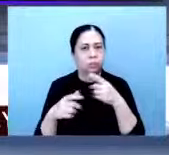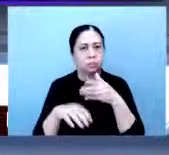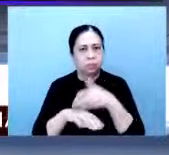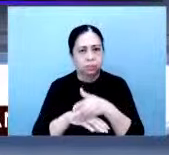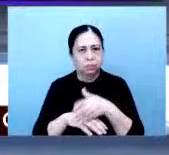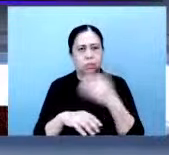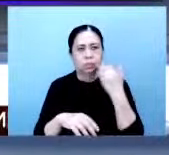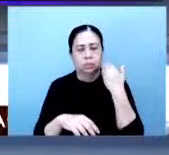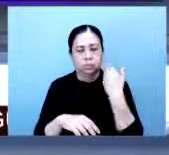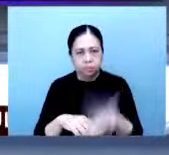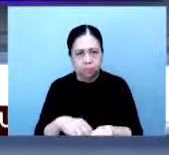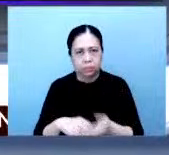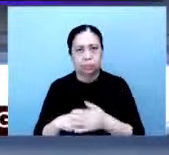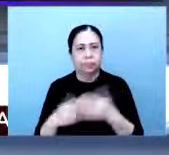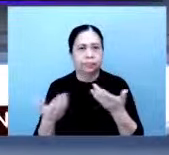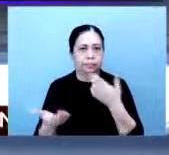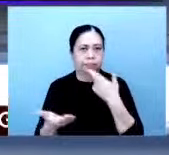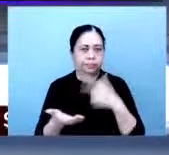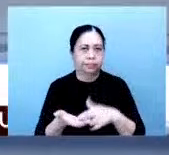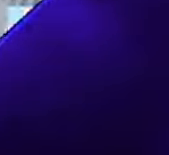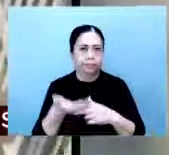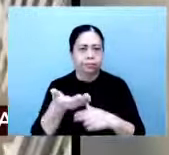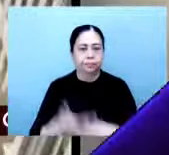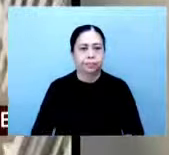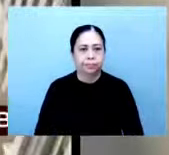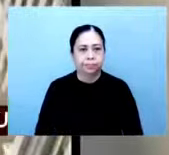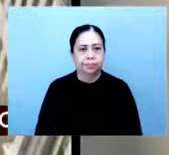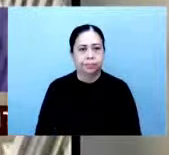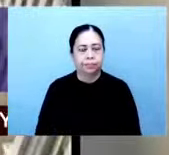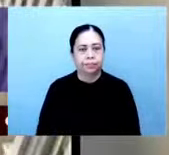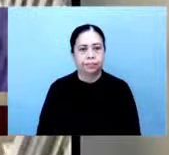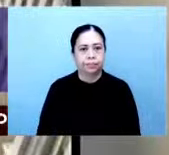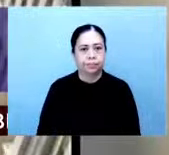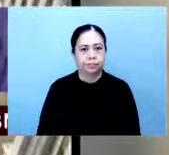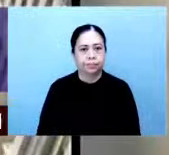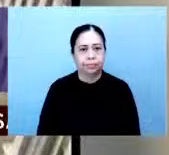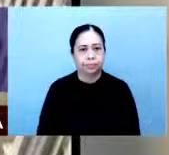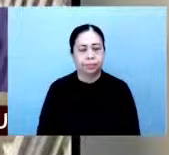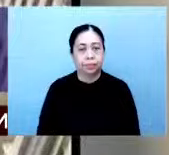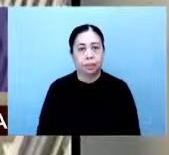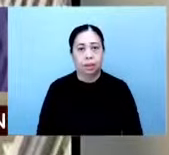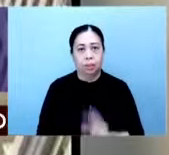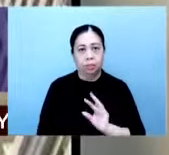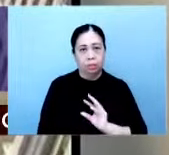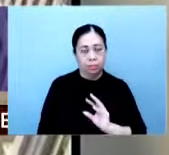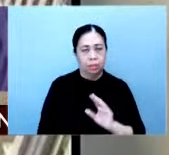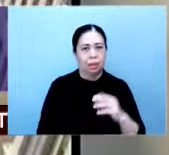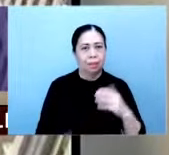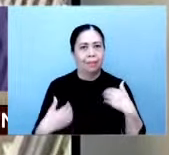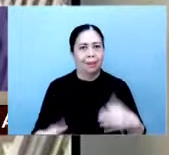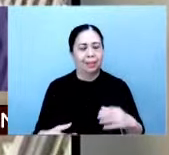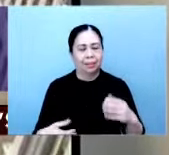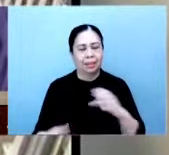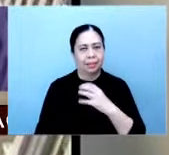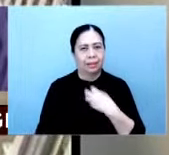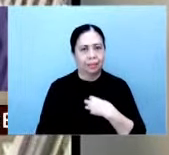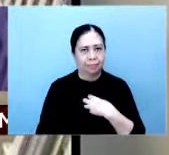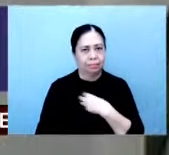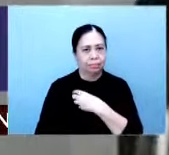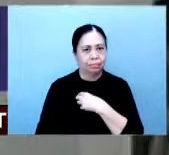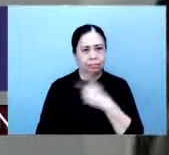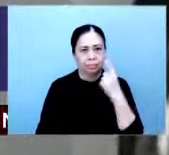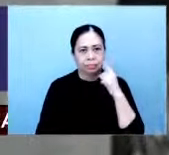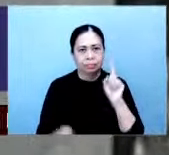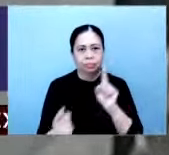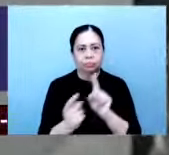napatumba narito ang frontline report sa bodycam footage na ito sa Chicago sa America makikitang nilapitan ng